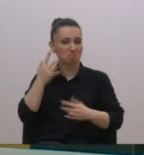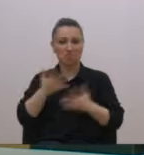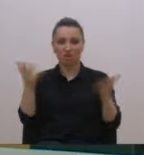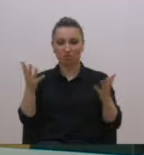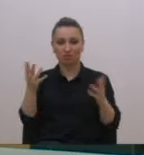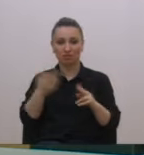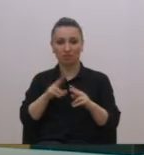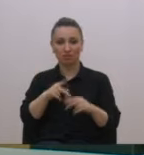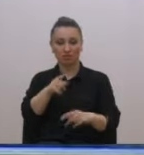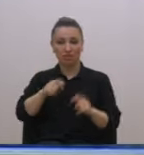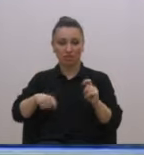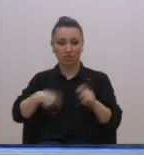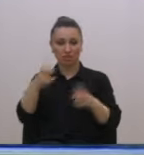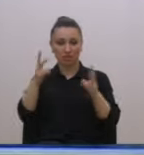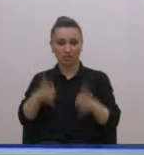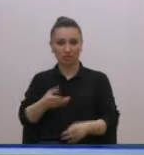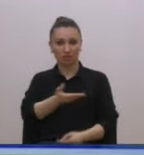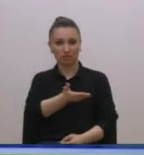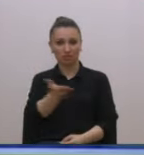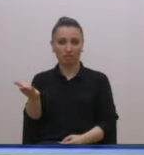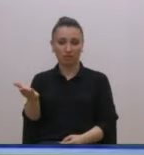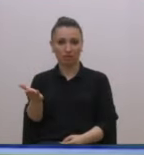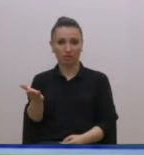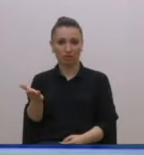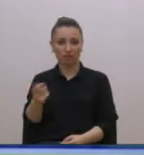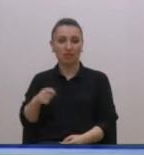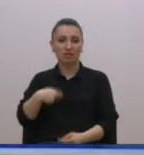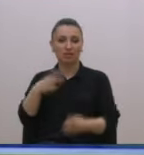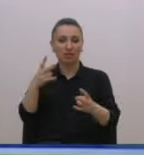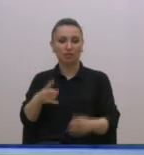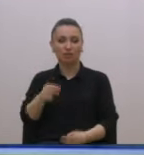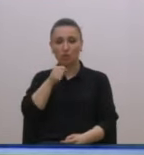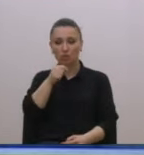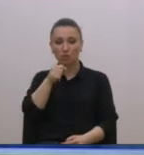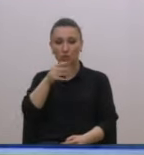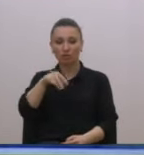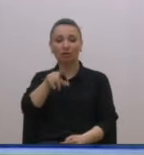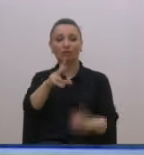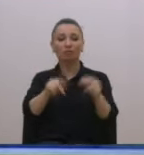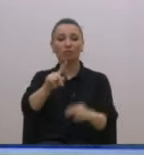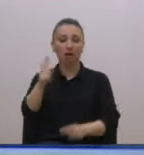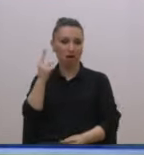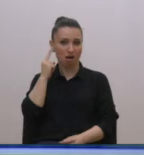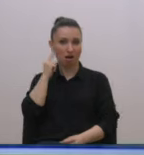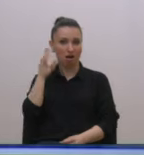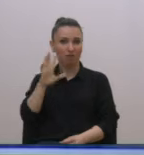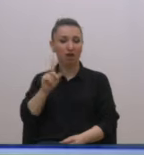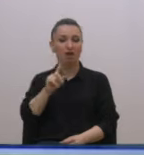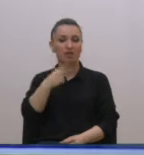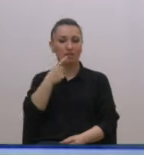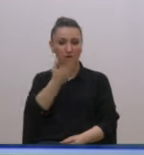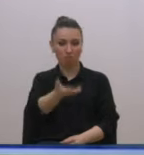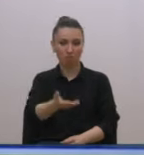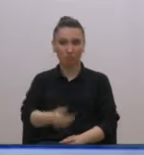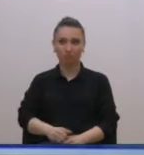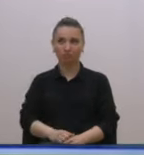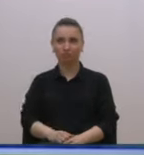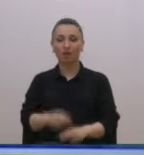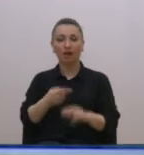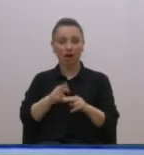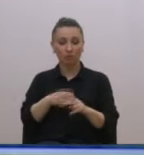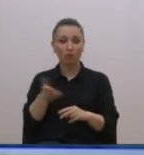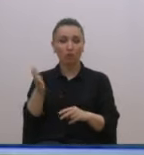ამით ზარალდებიან ზარალდებით თქვენ და ზარალდებიან ჟურნალისტები რომ არესვით შეიძლება რას ამბობს აქ გამოსვლელი